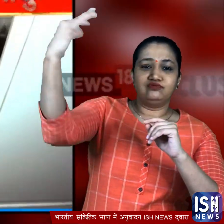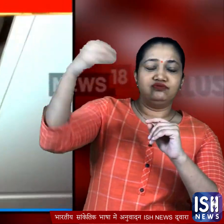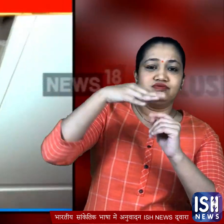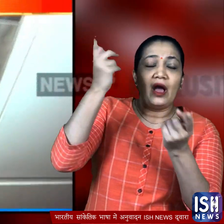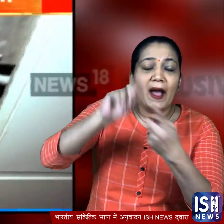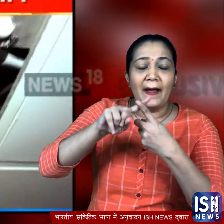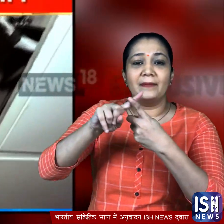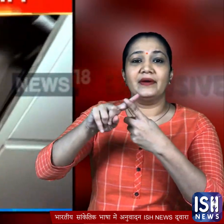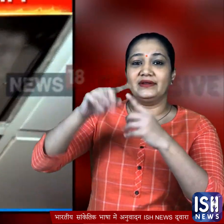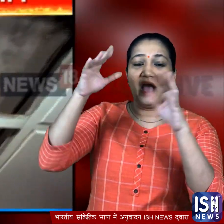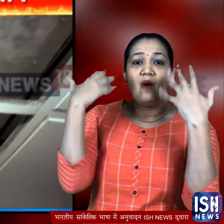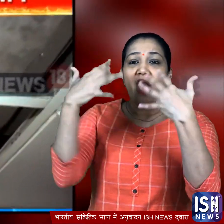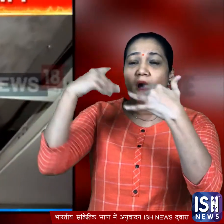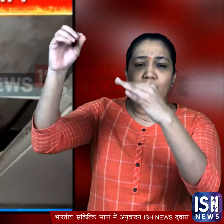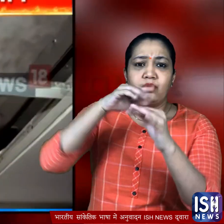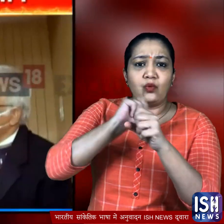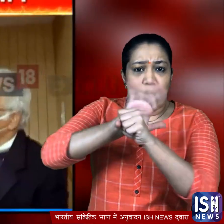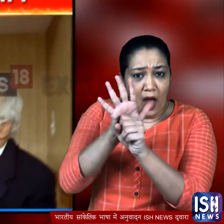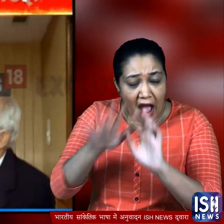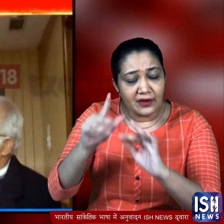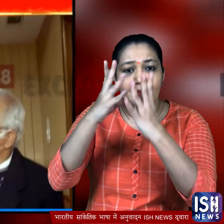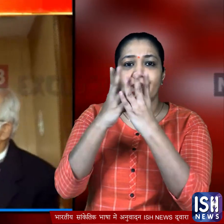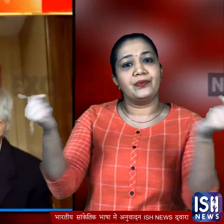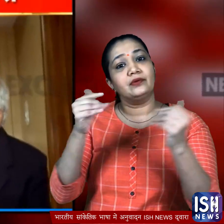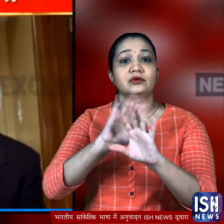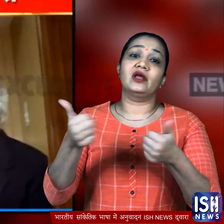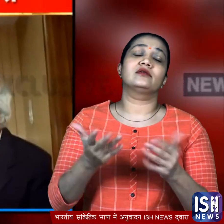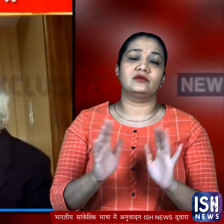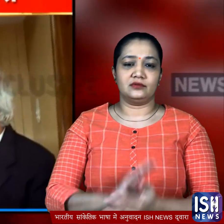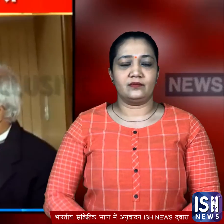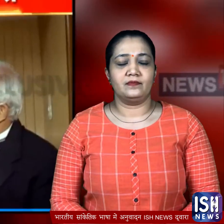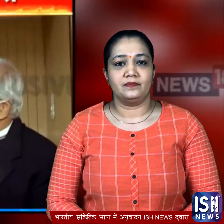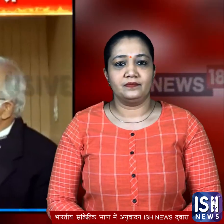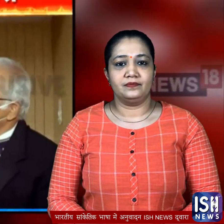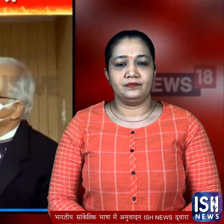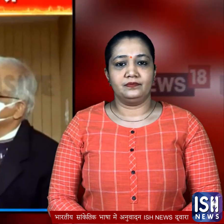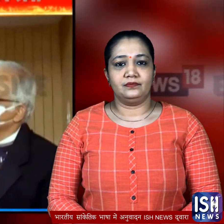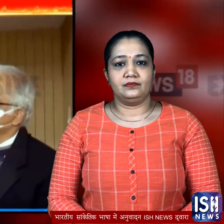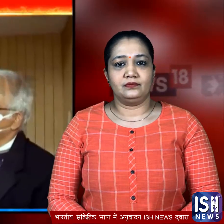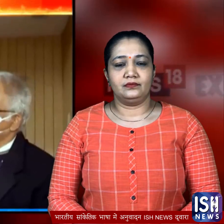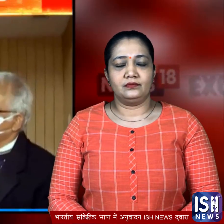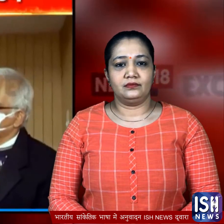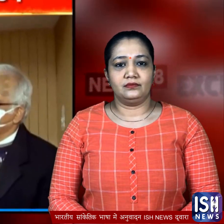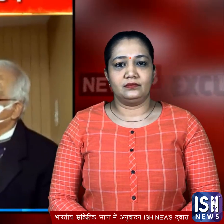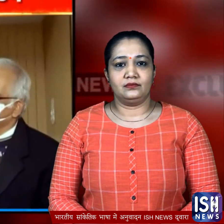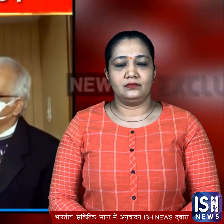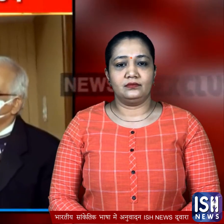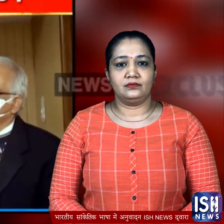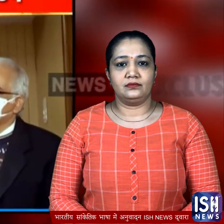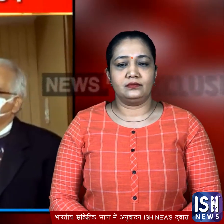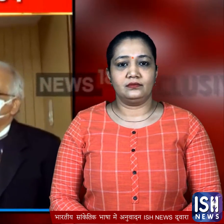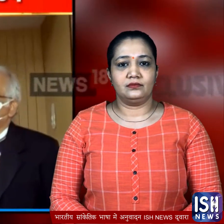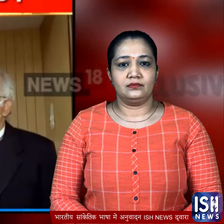निकलेगी और अगर उसमें कोरोना वायरस होगा तो वो नष्ट हो जाएगा। फैन से हवा अंदर आ रही है जी, वहां पे एक जगह जहां से फैन में हवा अंदर आ रही